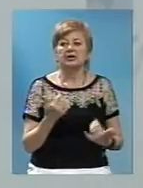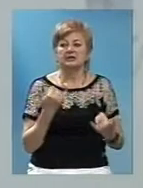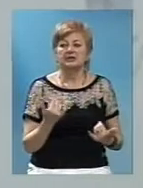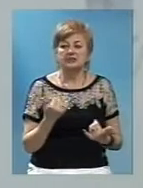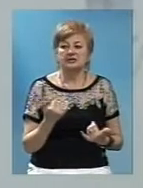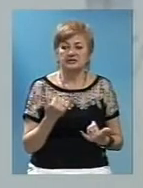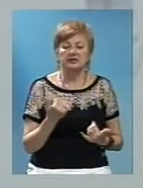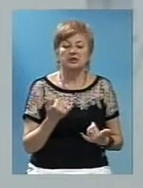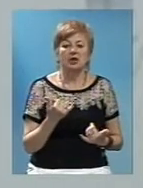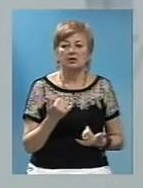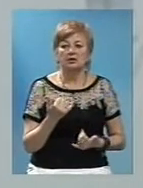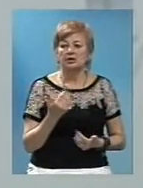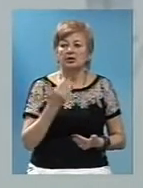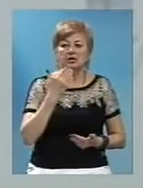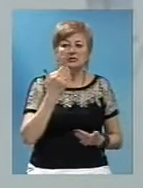стикаємося з публікацією